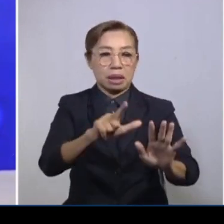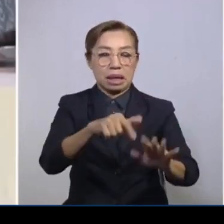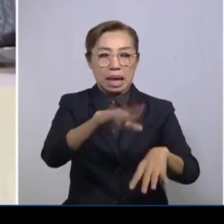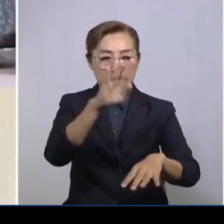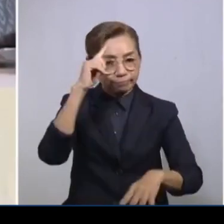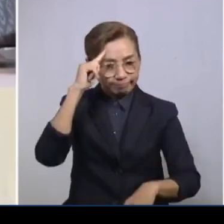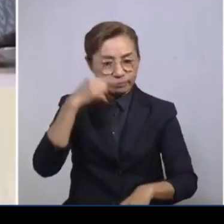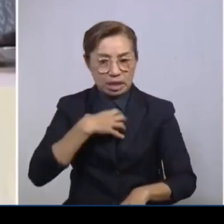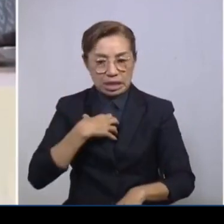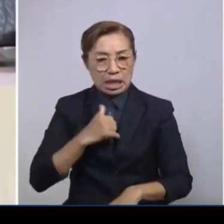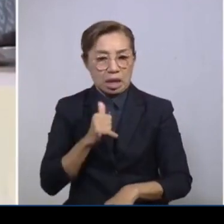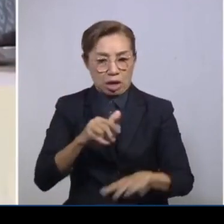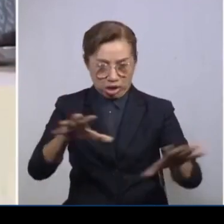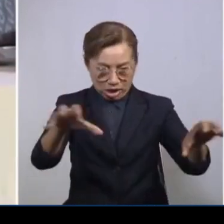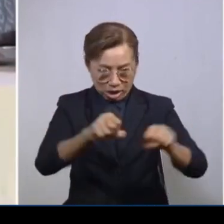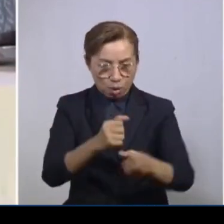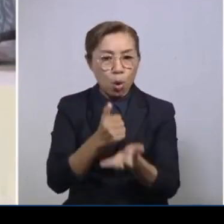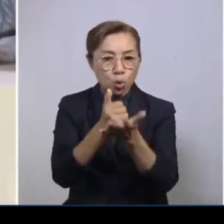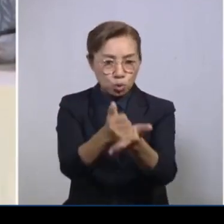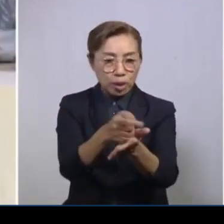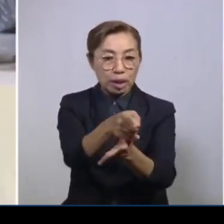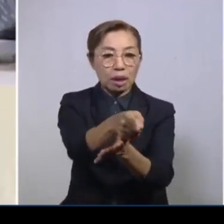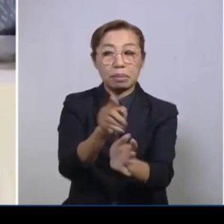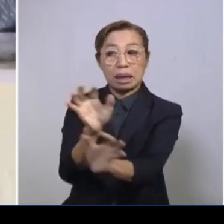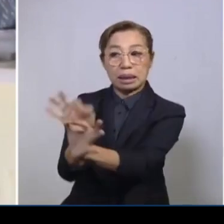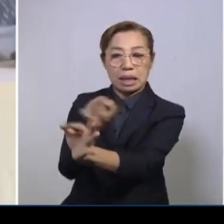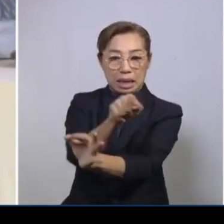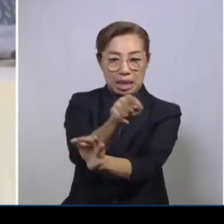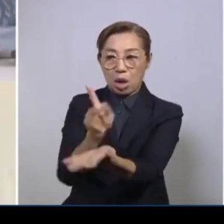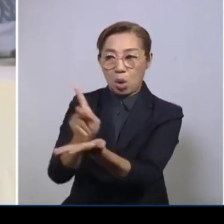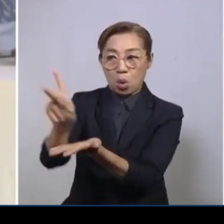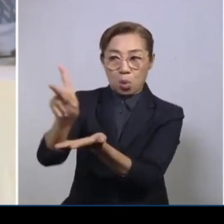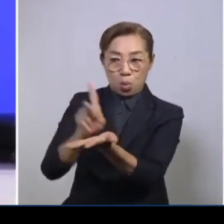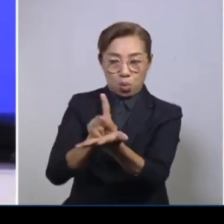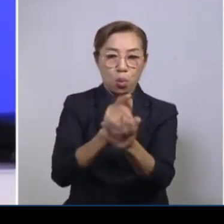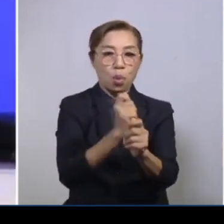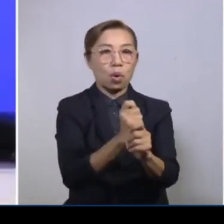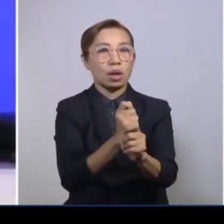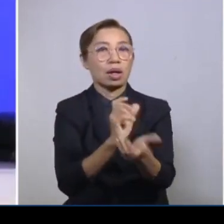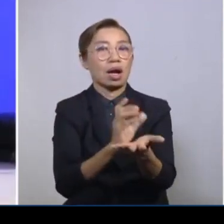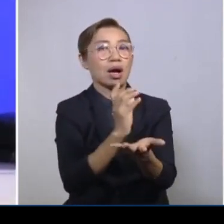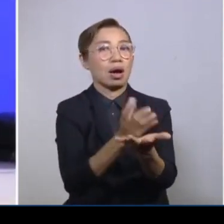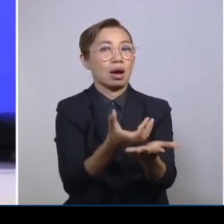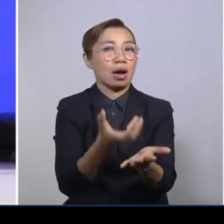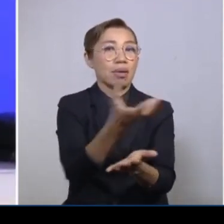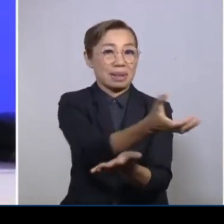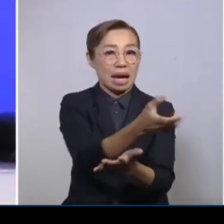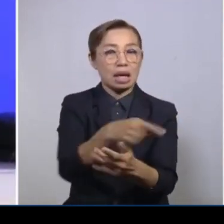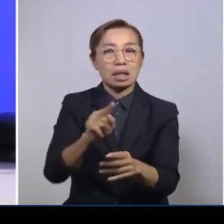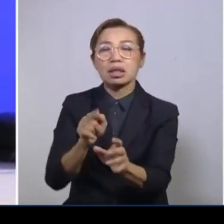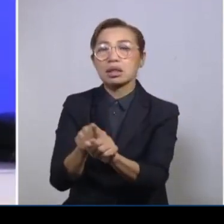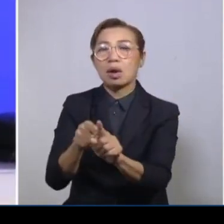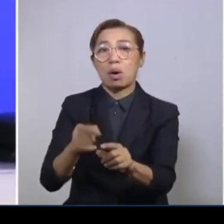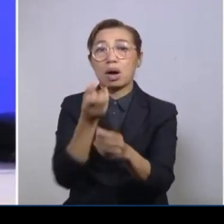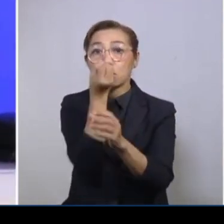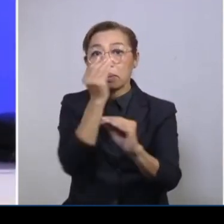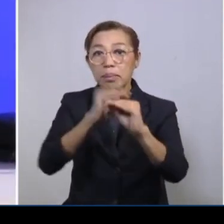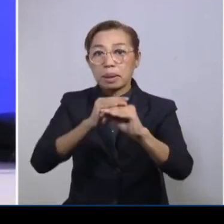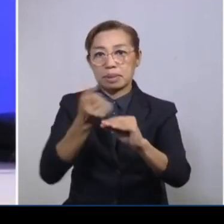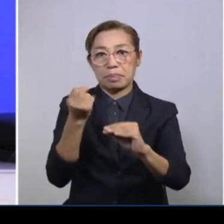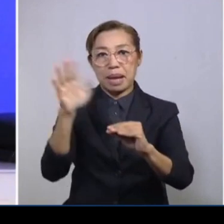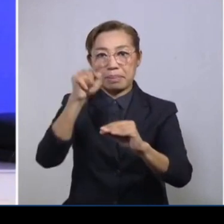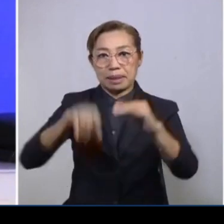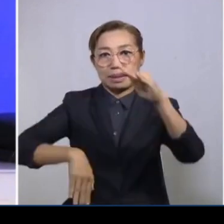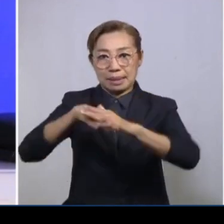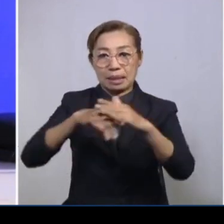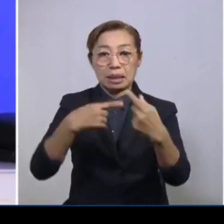ไกล่เกลี่ยหนี้ซึ่งดอกเบี้ยต้องเป็นไปตามที่ทางการกำหนดคือห้ามเกินร้อยละ15อย่างไรก็ตามในวันที่12ธันวาคมจะมีการแ